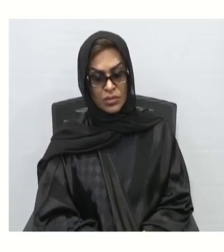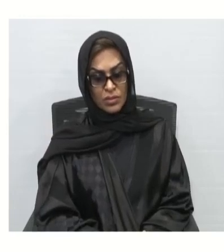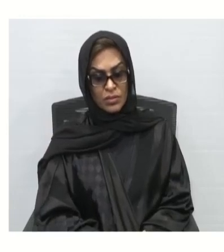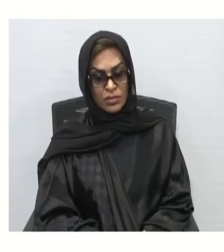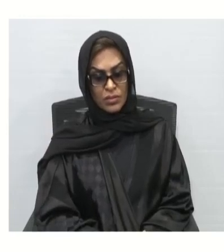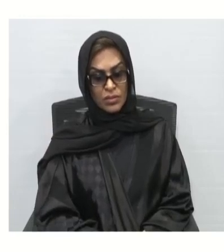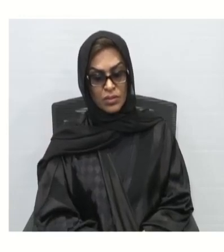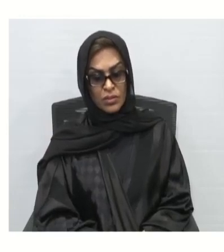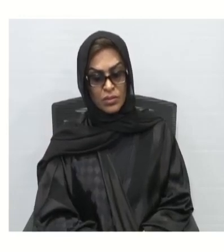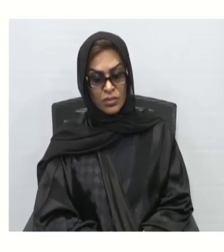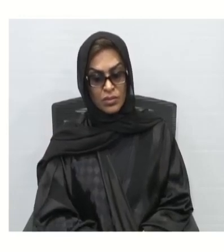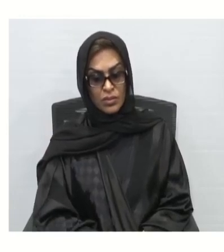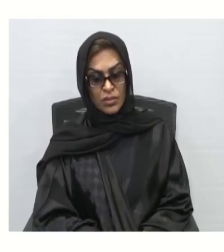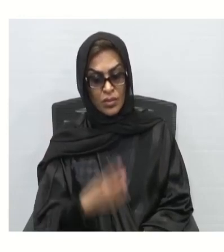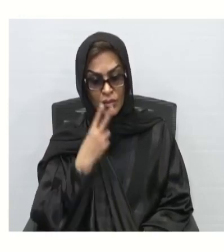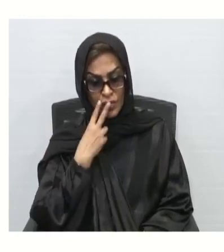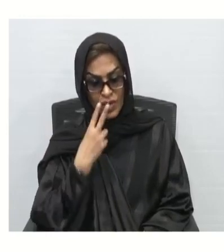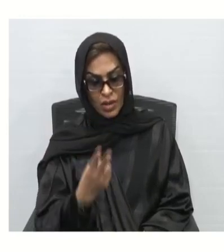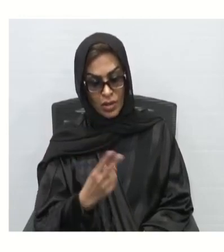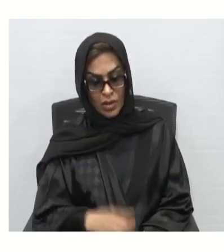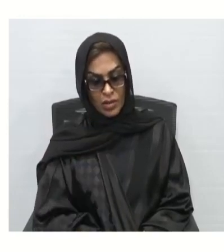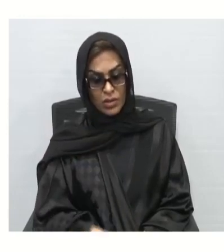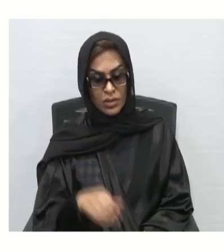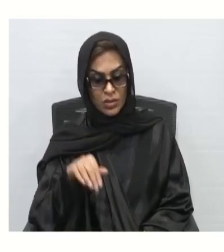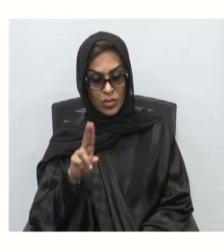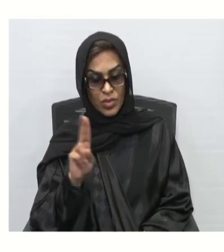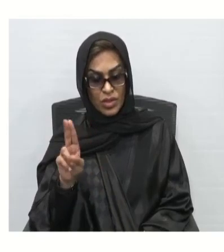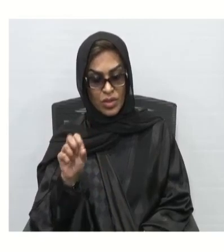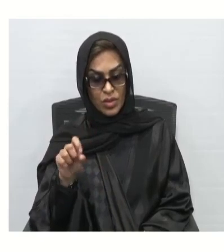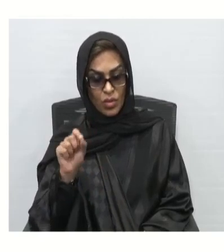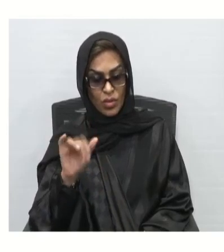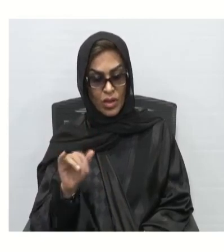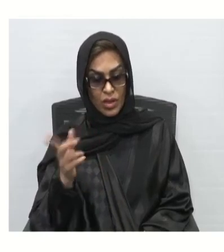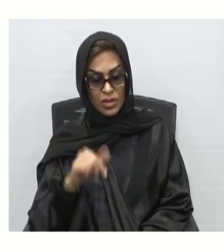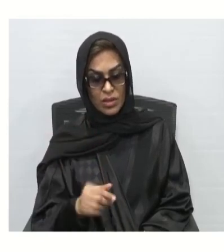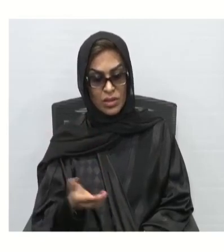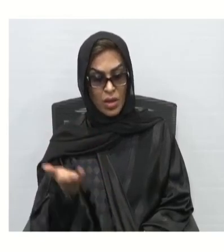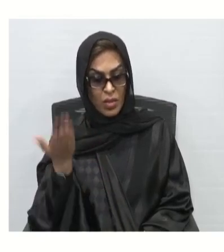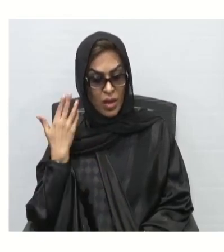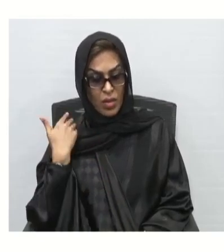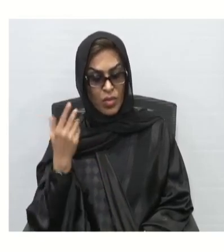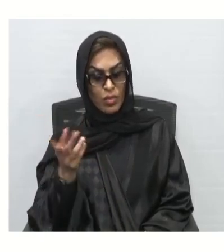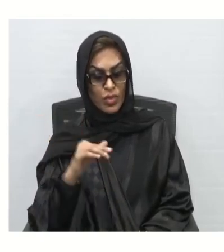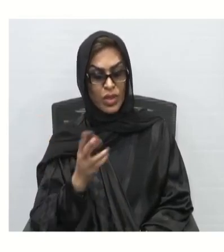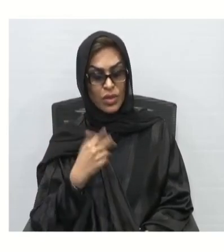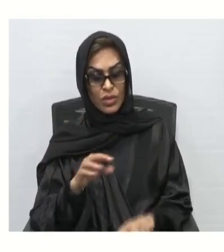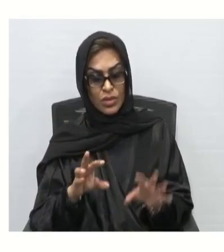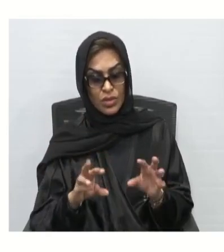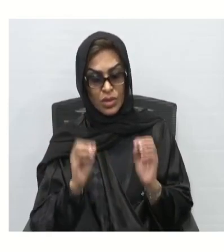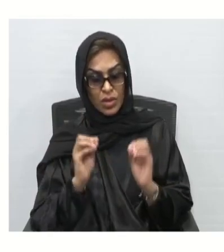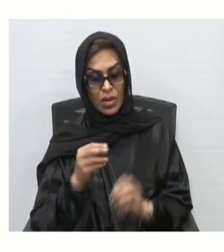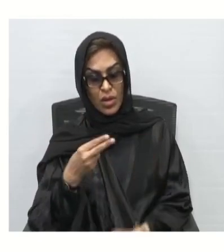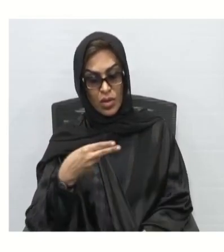يتم الاختراق اربعه اهميه الاطلاع على اراء المتسوقين السابقين